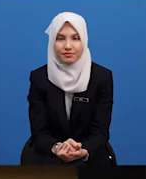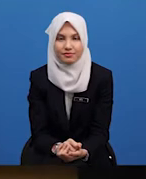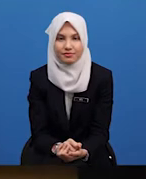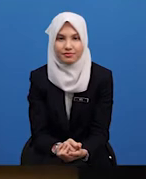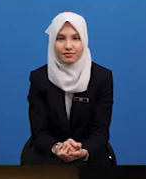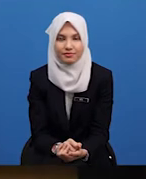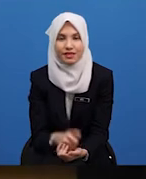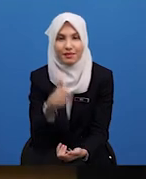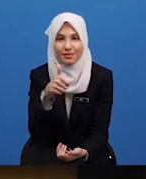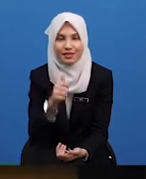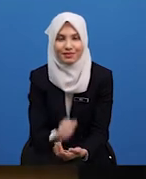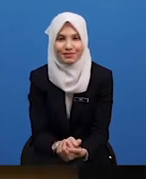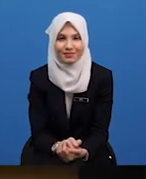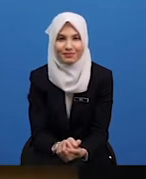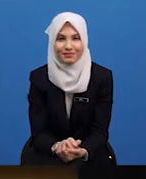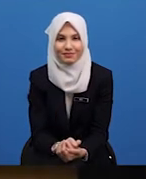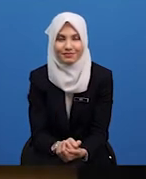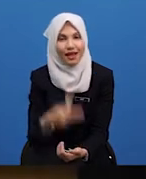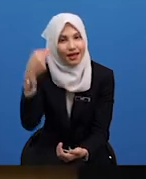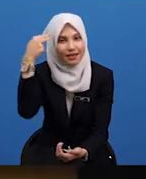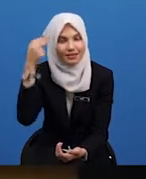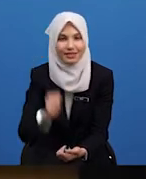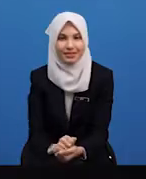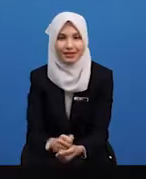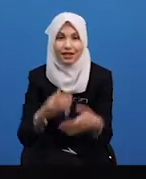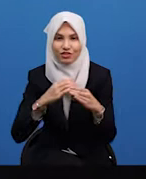Bagus, no. Sekarang cuba saudara Haziq pula.